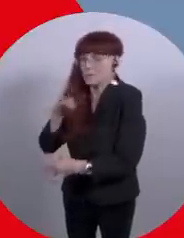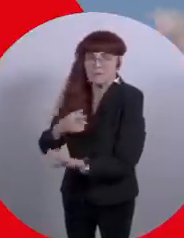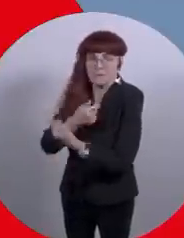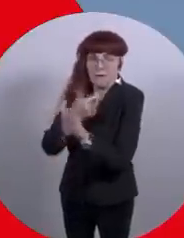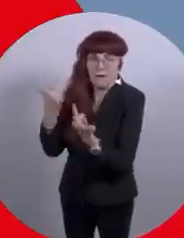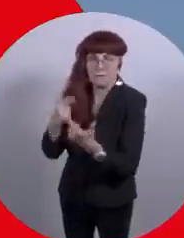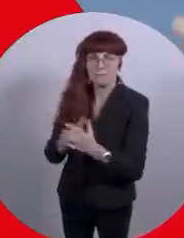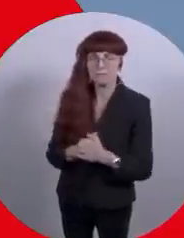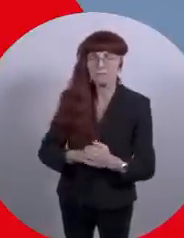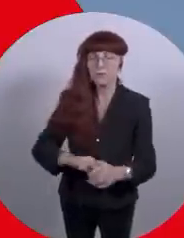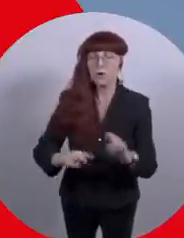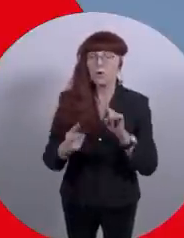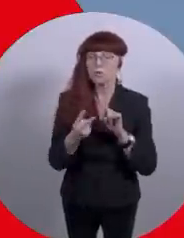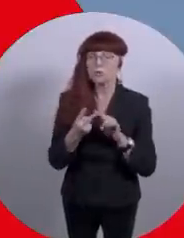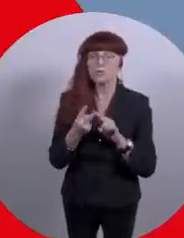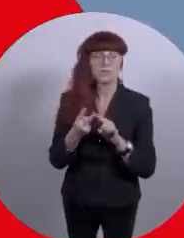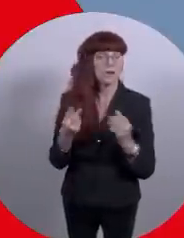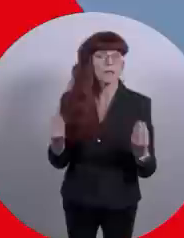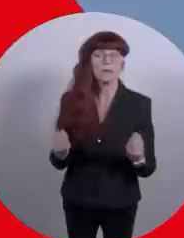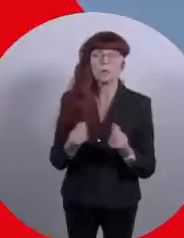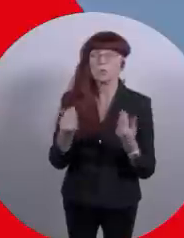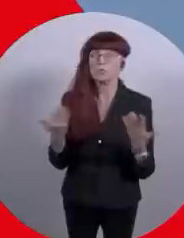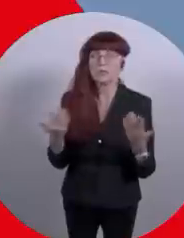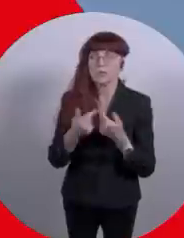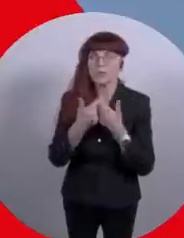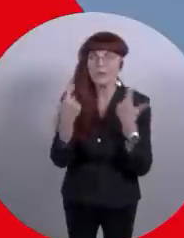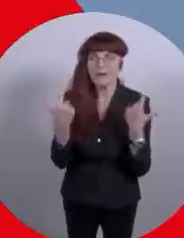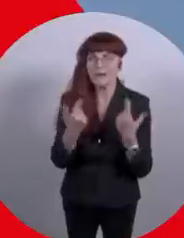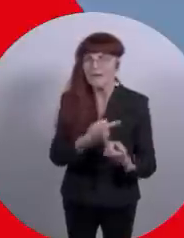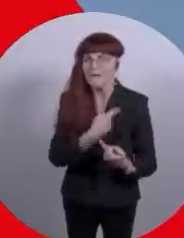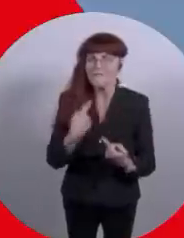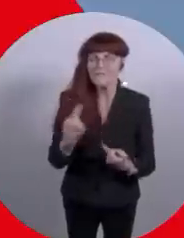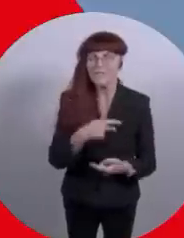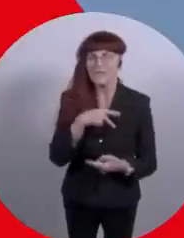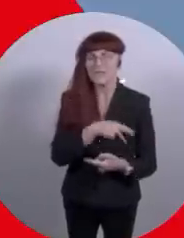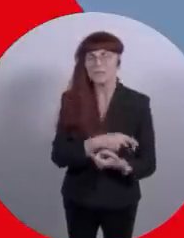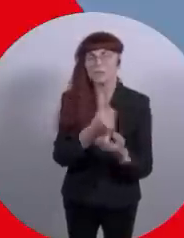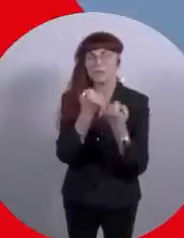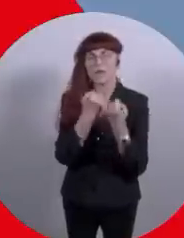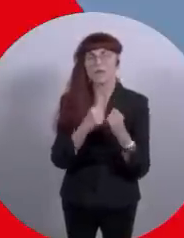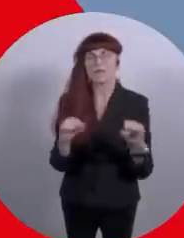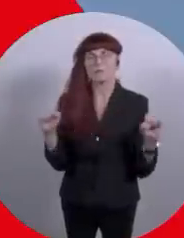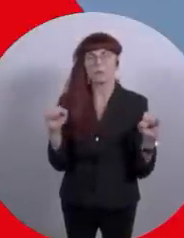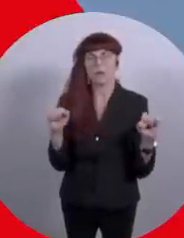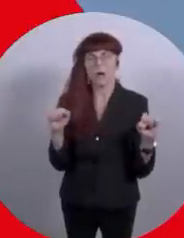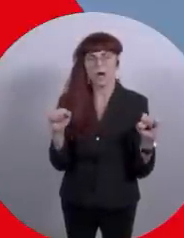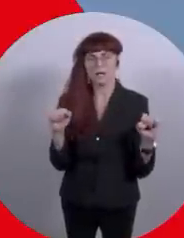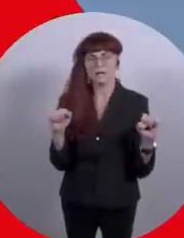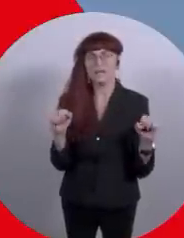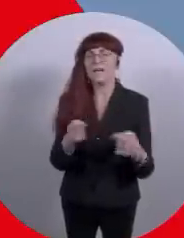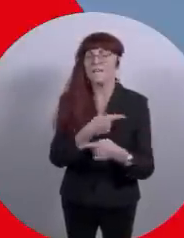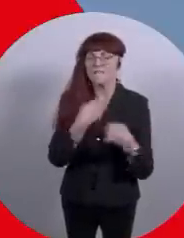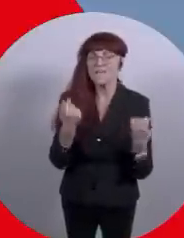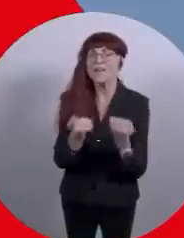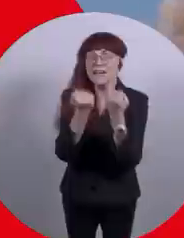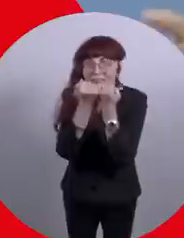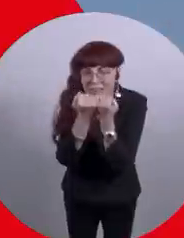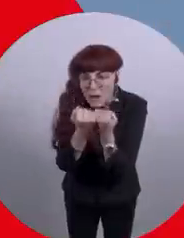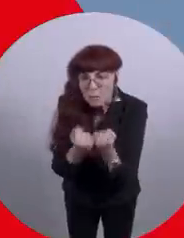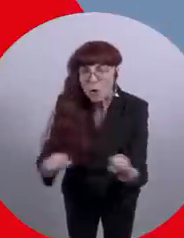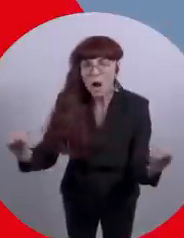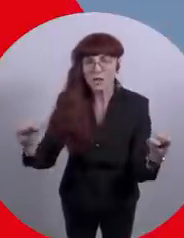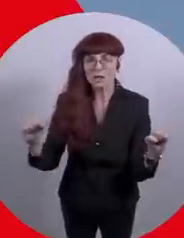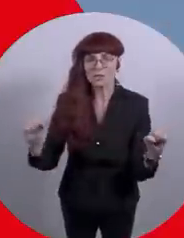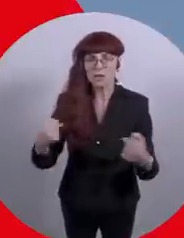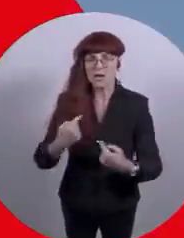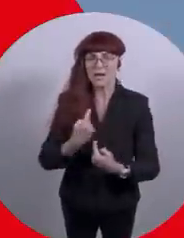und der zweite Grund ganz klar wir Sozialdemokraten sind Demokraten ich bin